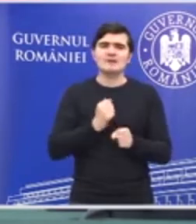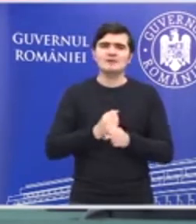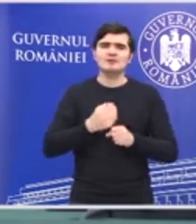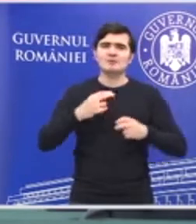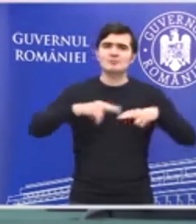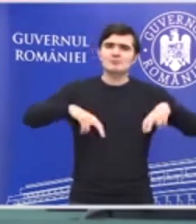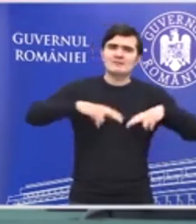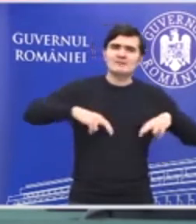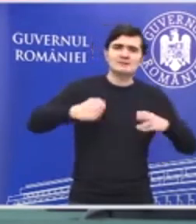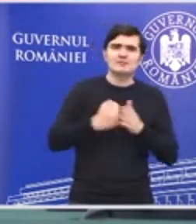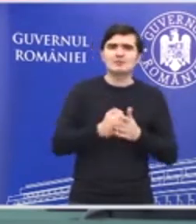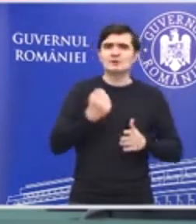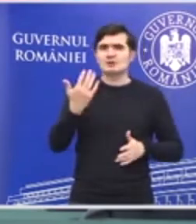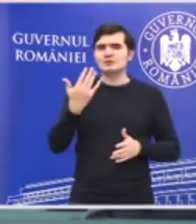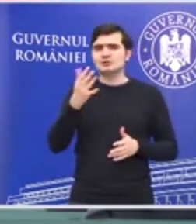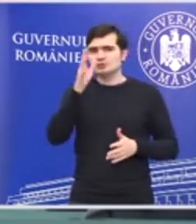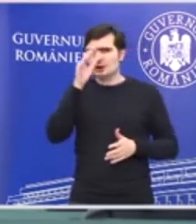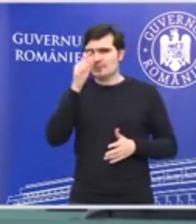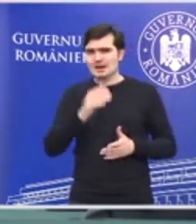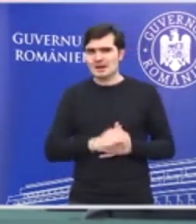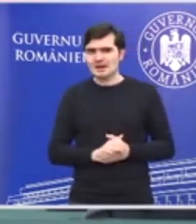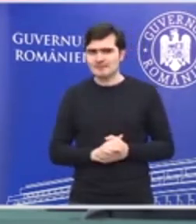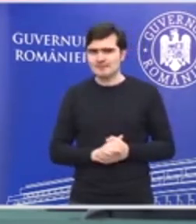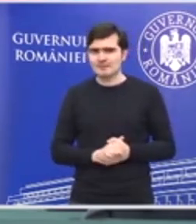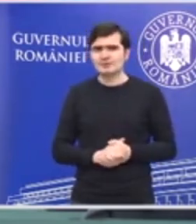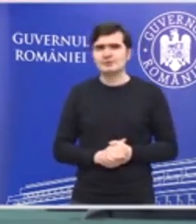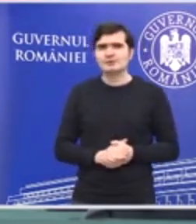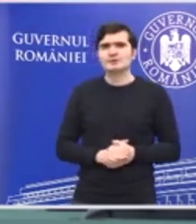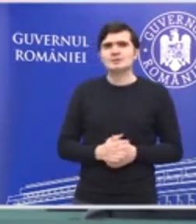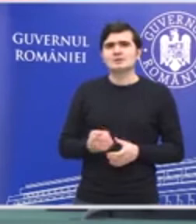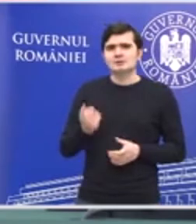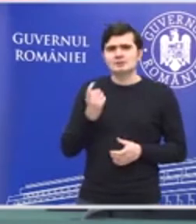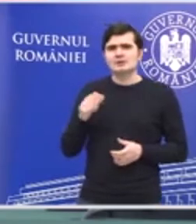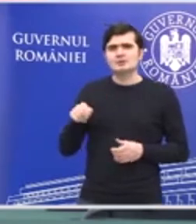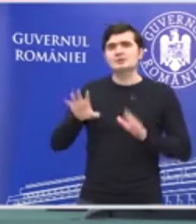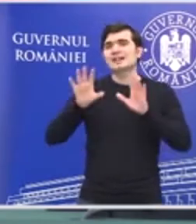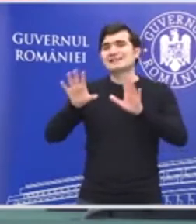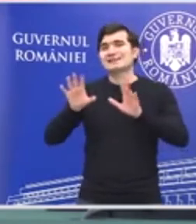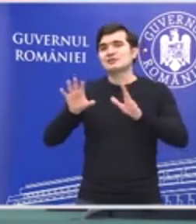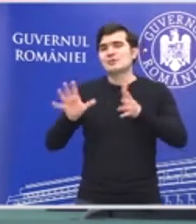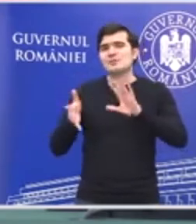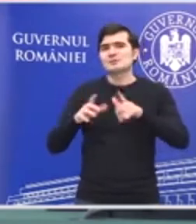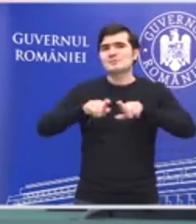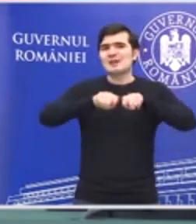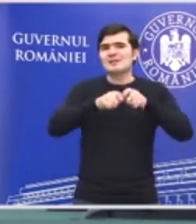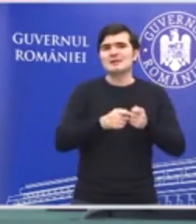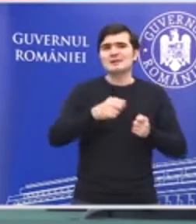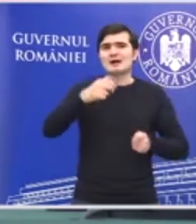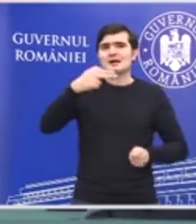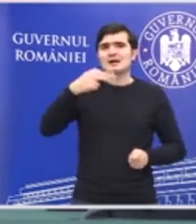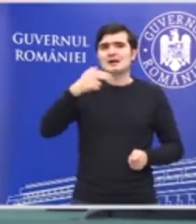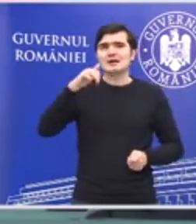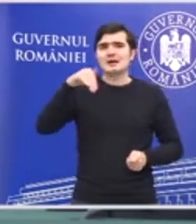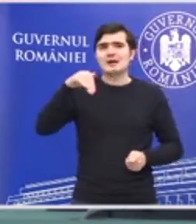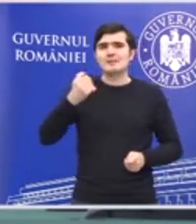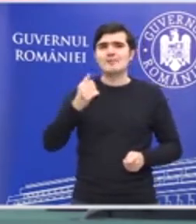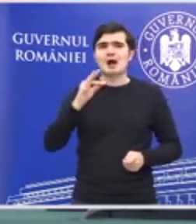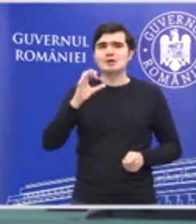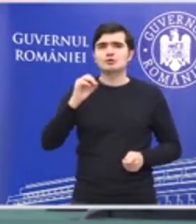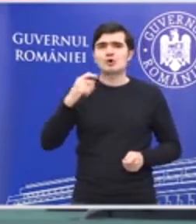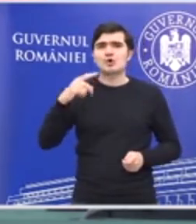5 aprilie, din care 10 sunt cu posibilă afectare hematologică, 7 cazuri de tromboze,